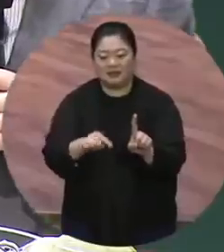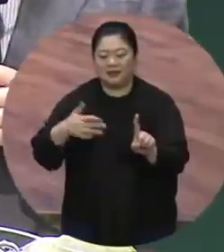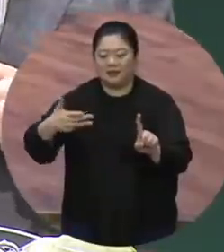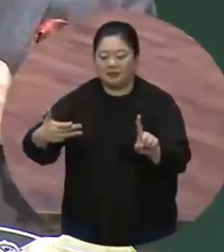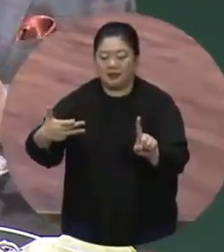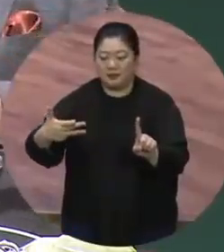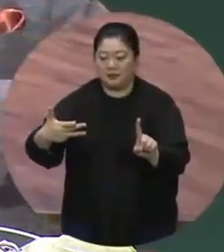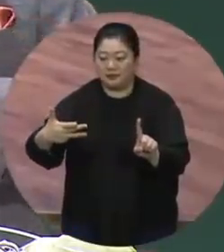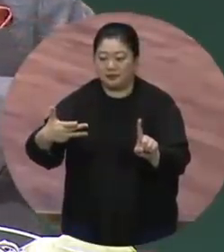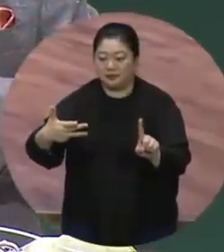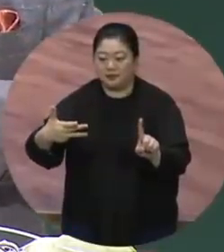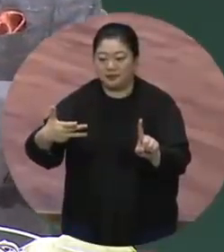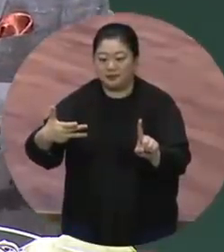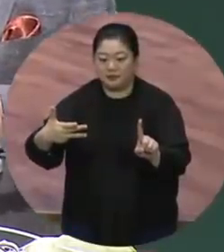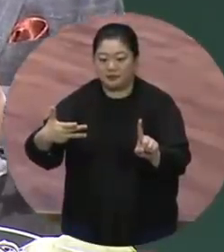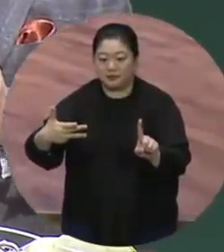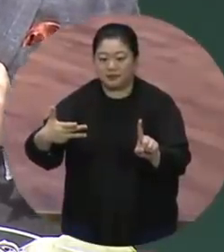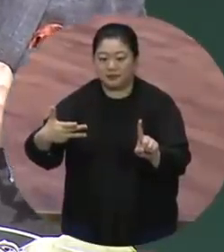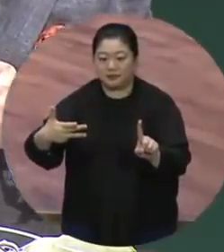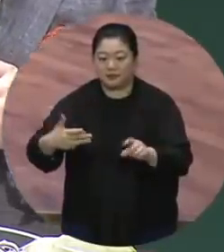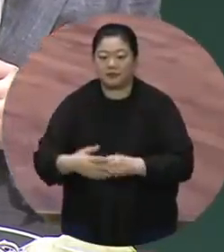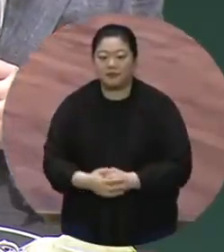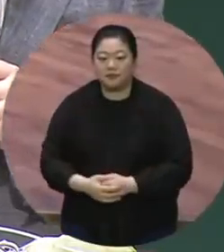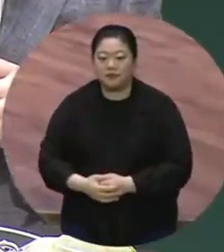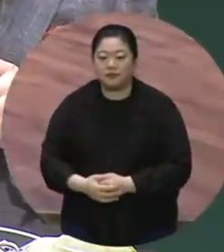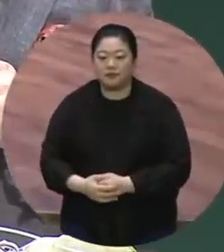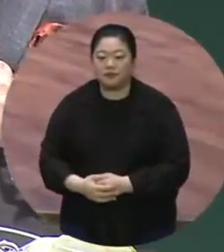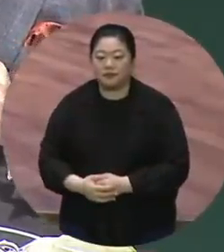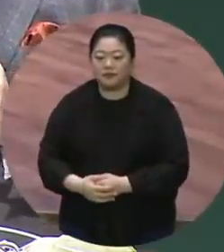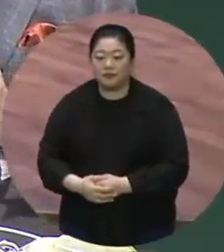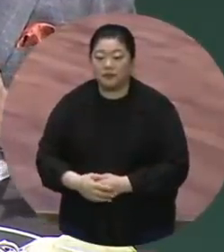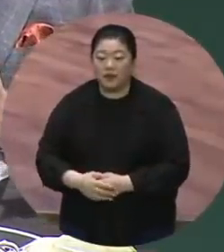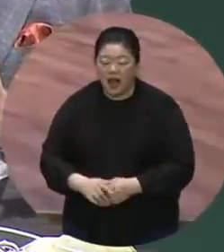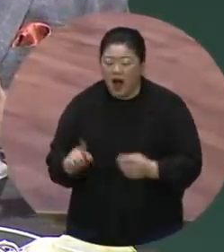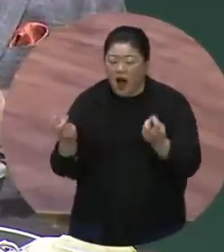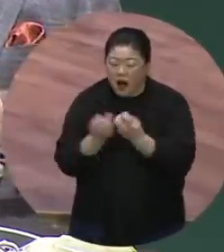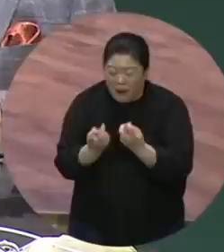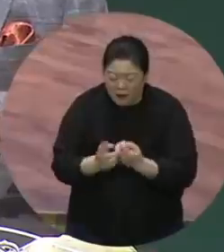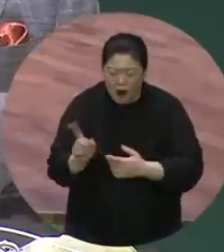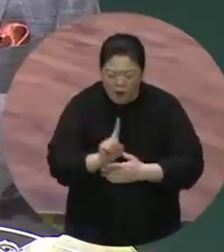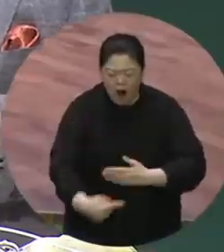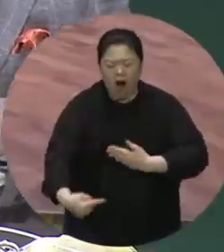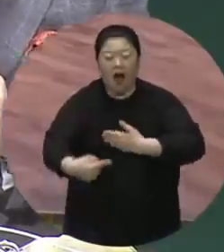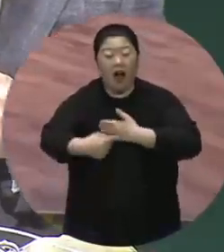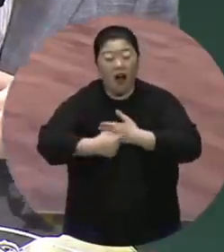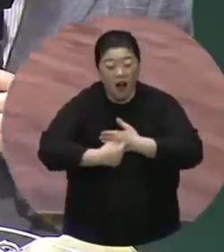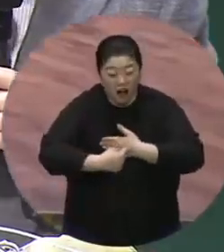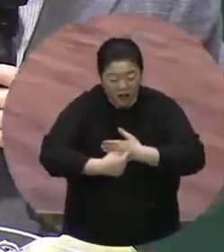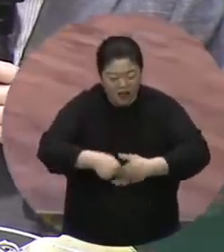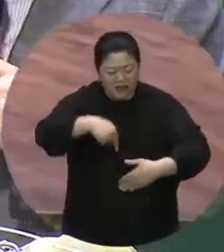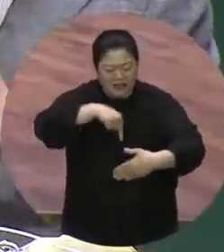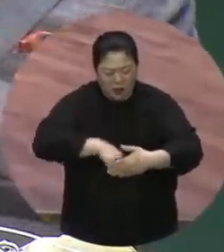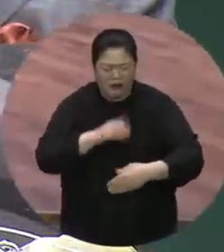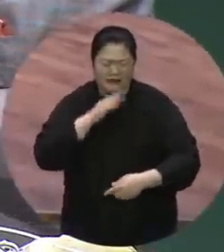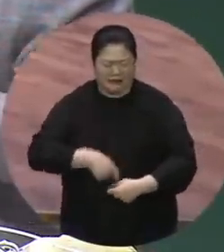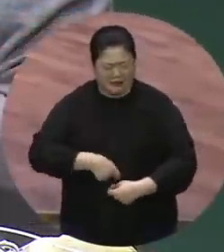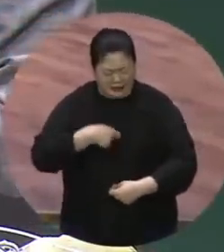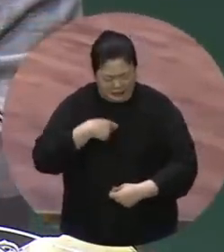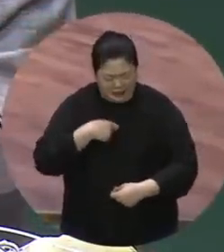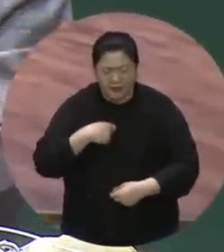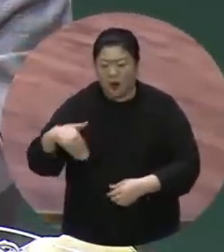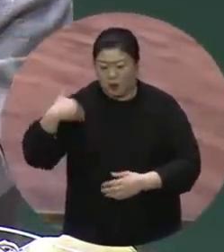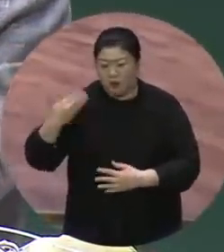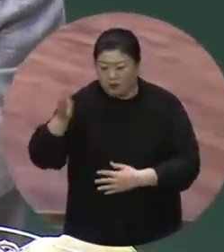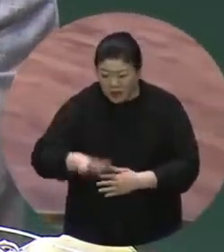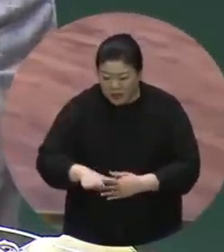그러면 무엇이냐? 그 치리로 하나, 참으로 하나, 무슨 방도를 하든 전파되는 것은 그리스도니, 이로써 나는 기뻐하고